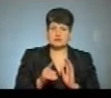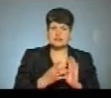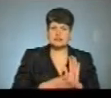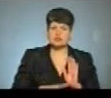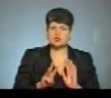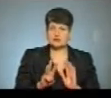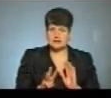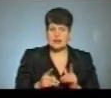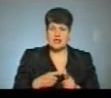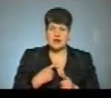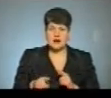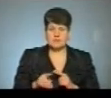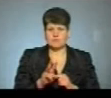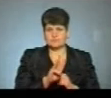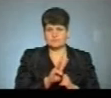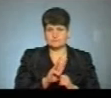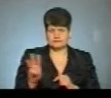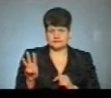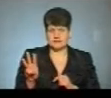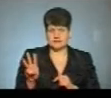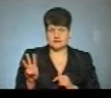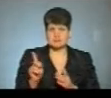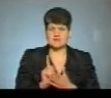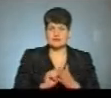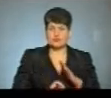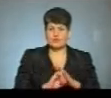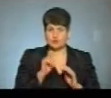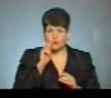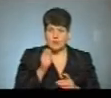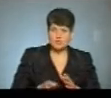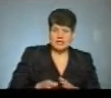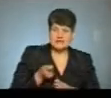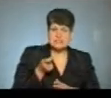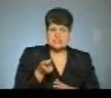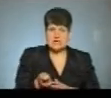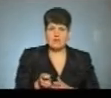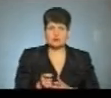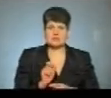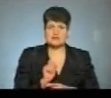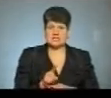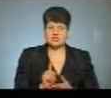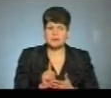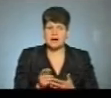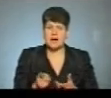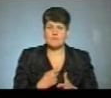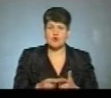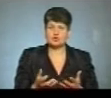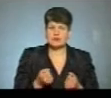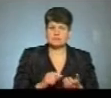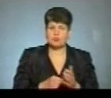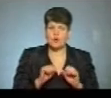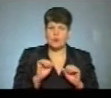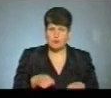23-61-93 або через веб-портал Пенсійного фонду України. Подати заяву про призначення пенсії або отримати довідки можна